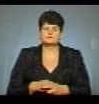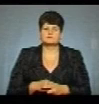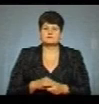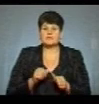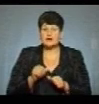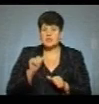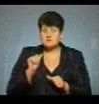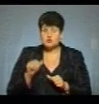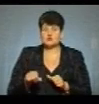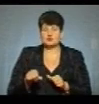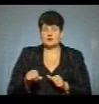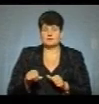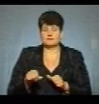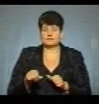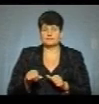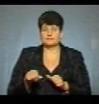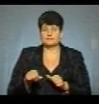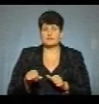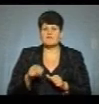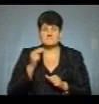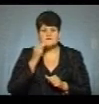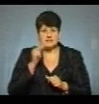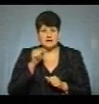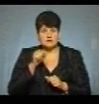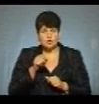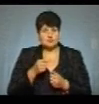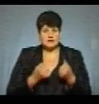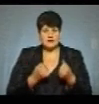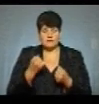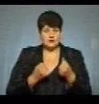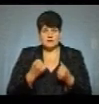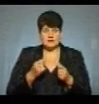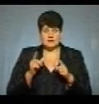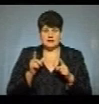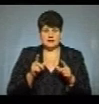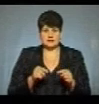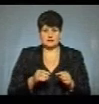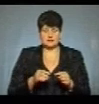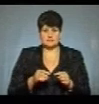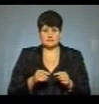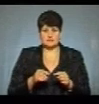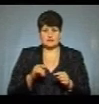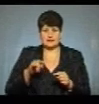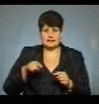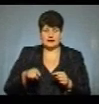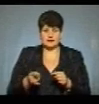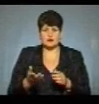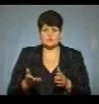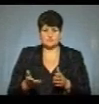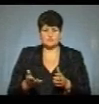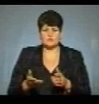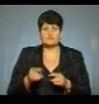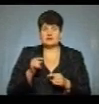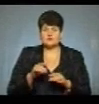Крім цього, тобто, в зоні... Тобто вина того, що він, водій, не їхав на... На яму, тобто, на погане дорожнє в даному